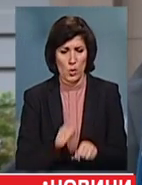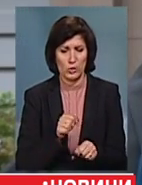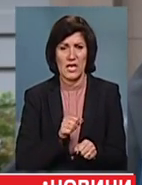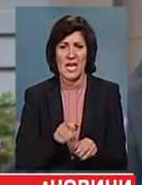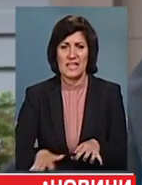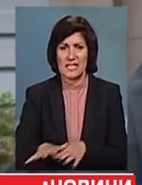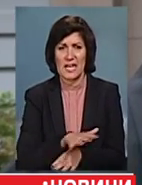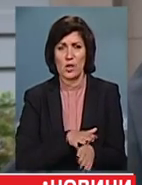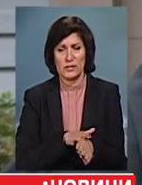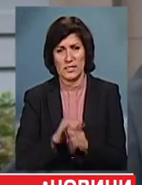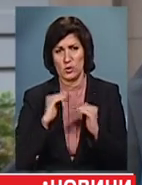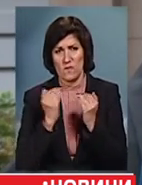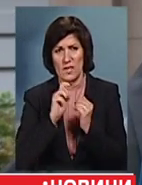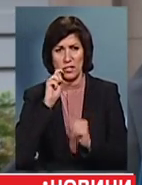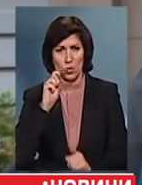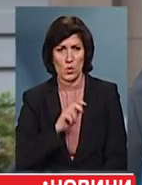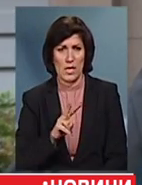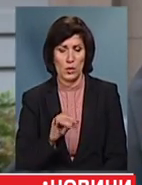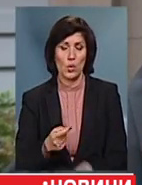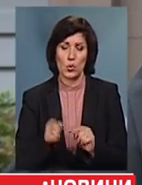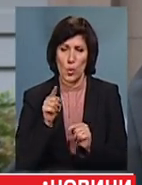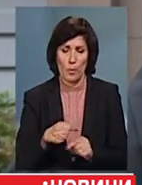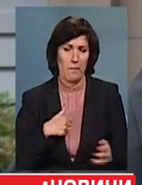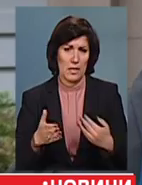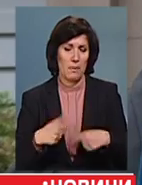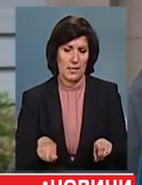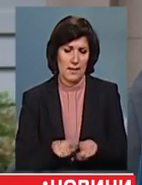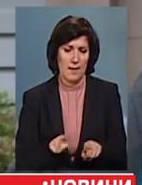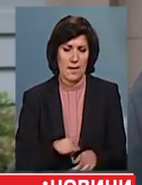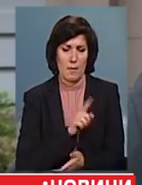територіальної цілісності і суверенітету України. Саме тому ми реагуємо так, як повинні.